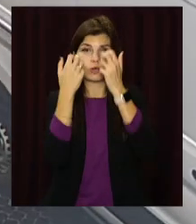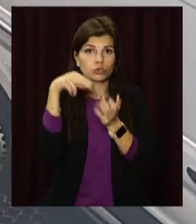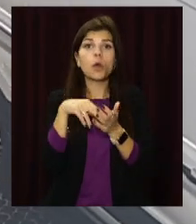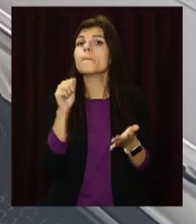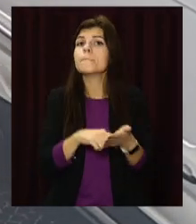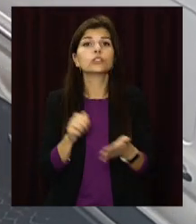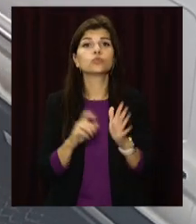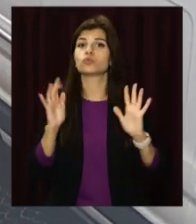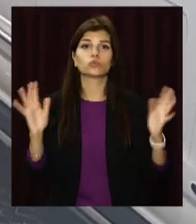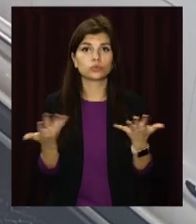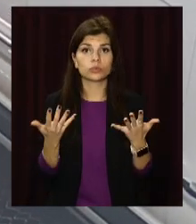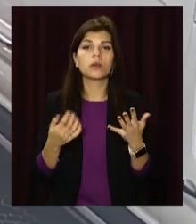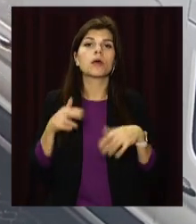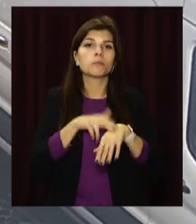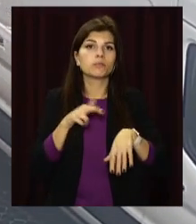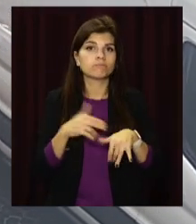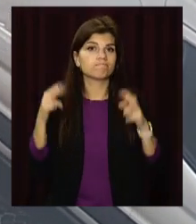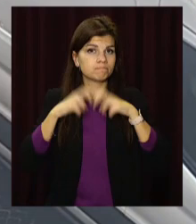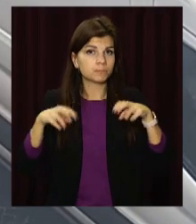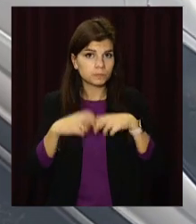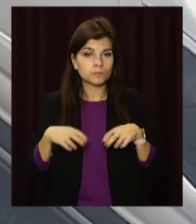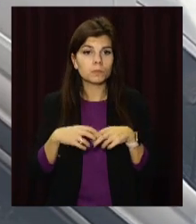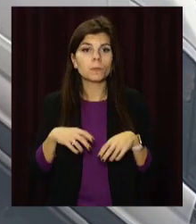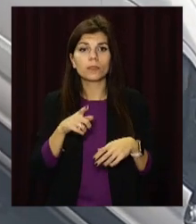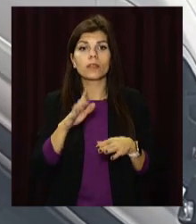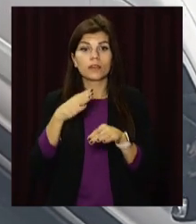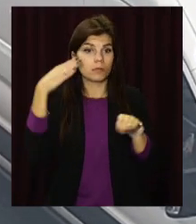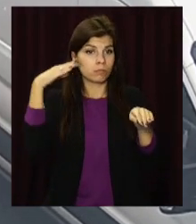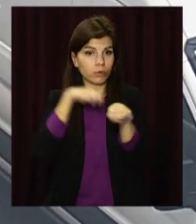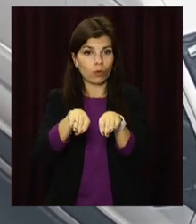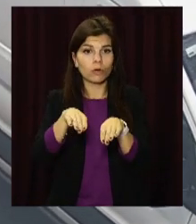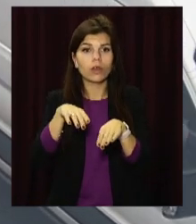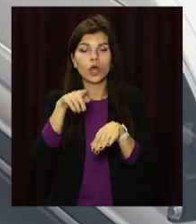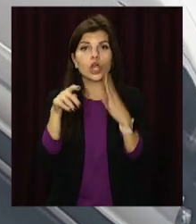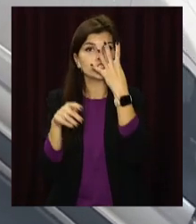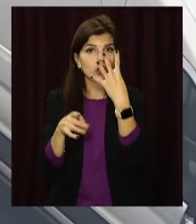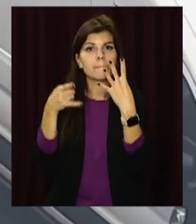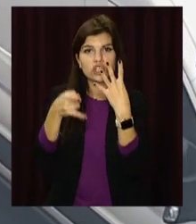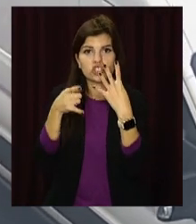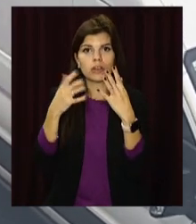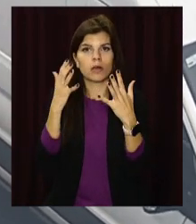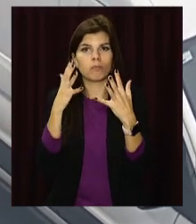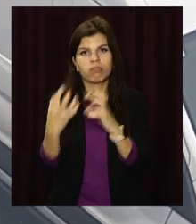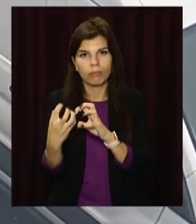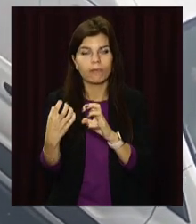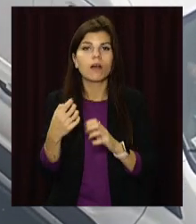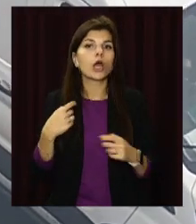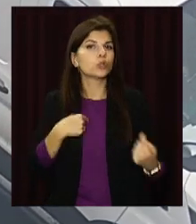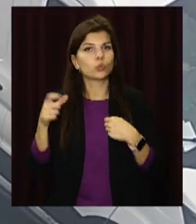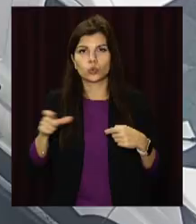стало причиною аварії, встановлюють правоохоронці. Внаслідок зіткнення понівечені 4 автівки. Постраждалих